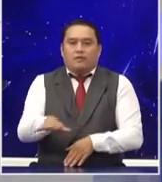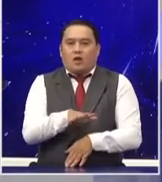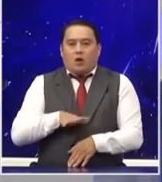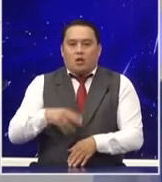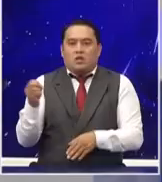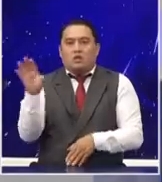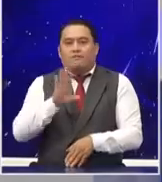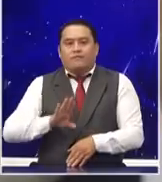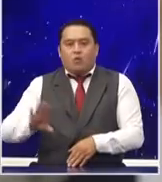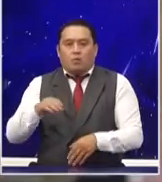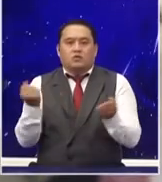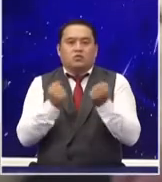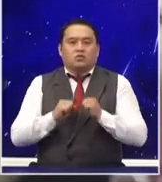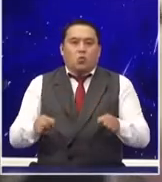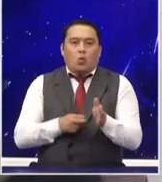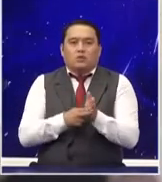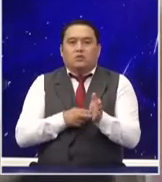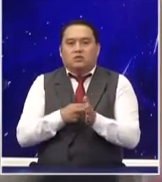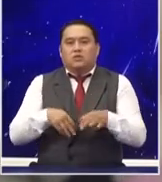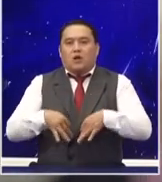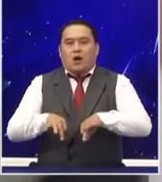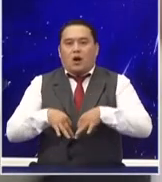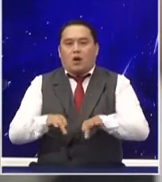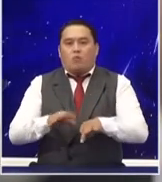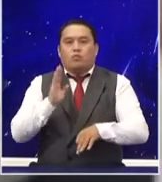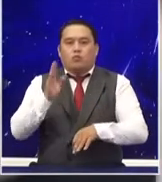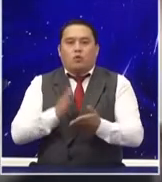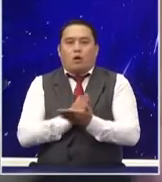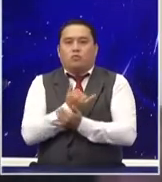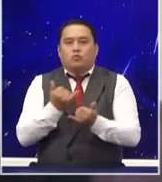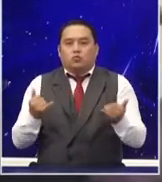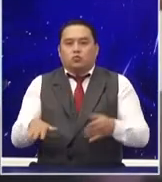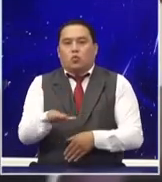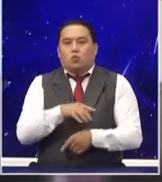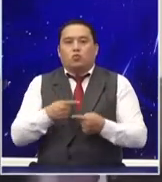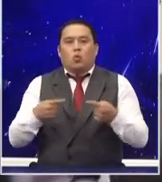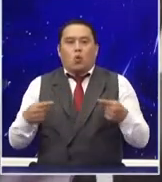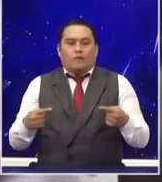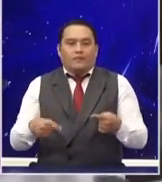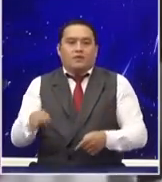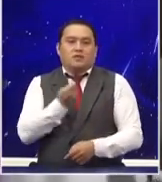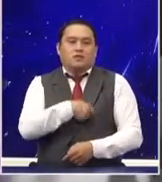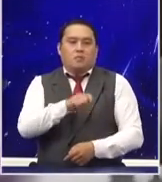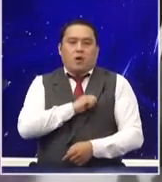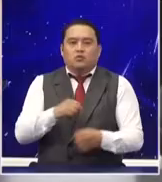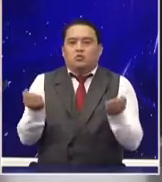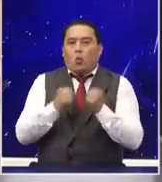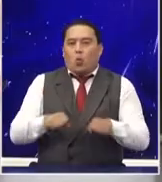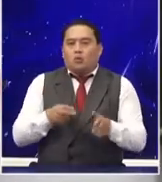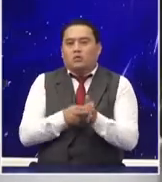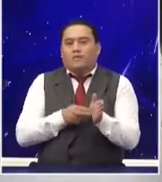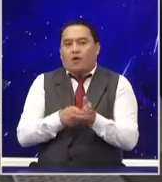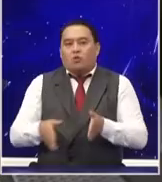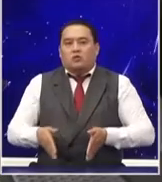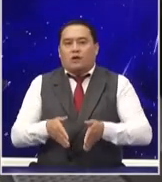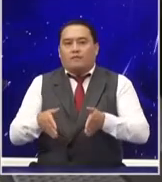случай в Европе, когда скоростной железнодорожный транспорт в одной стране будет обслуживаться с территории другой. Доступ к сети испанских скоростных железных